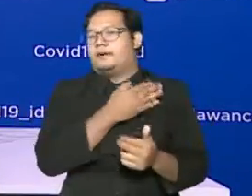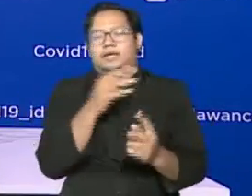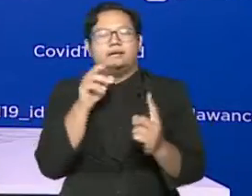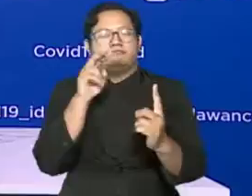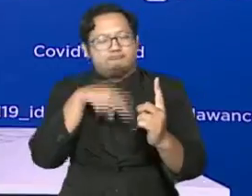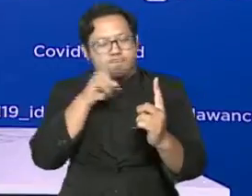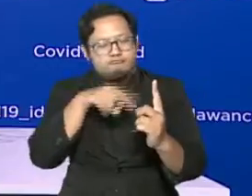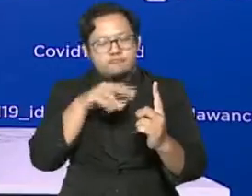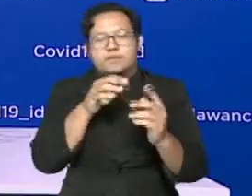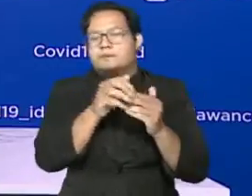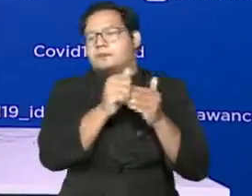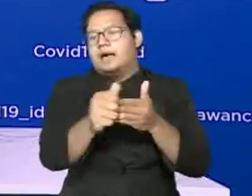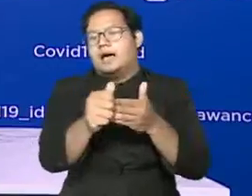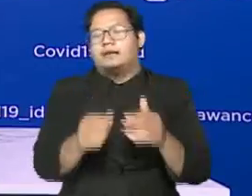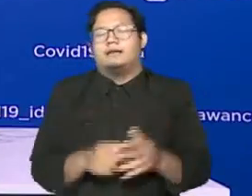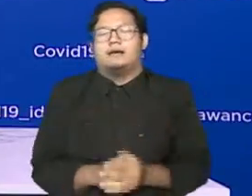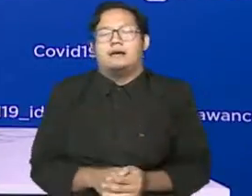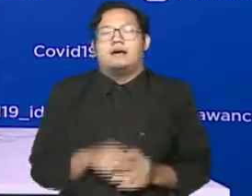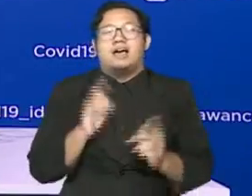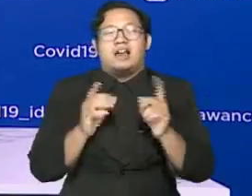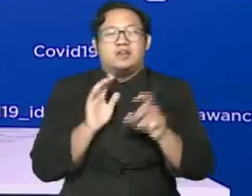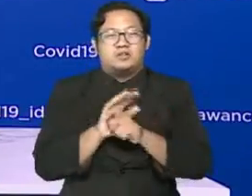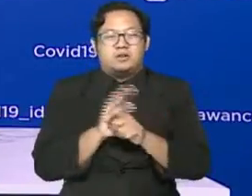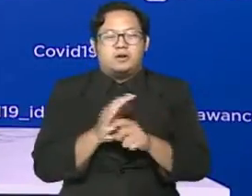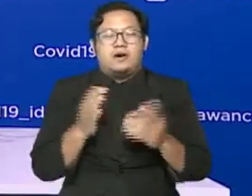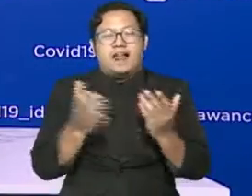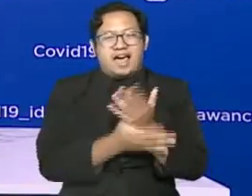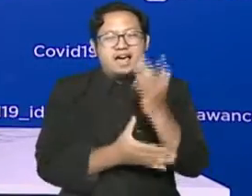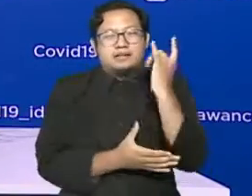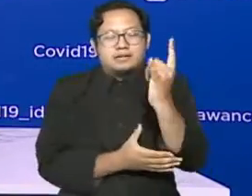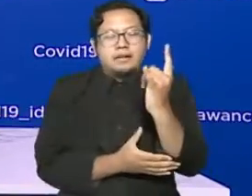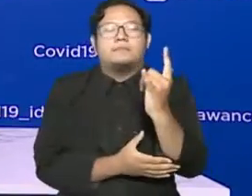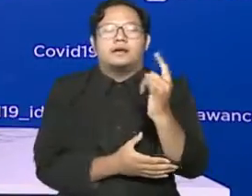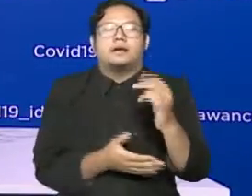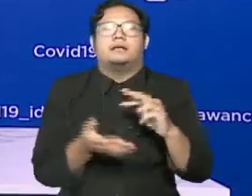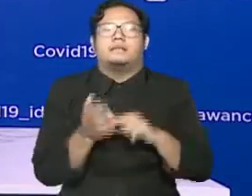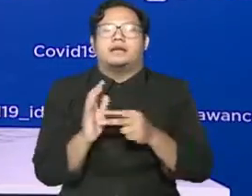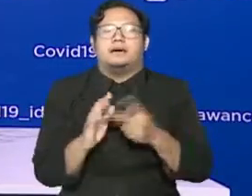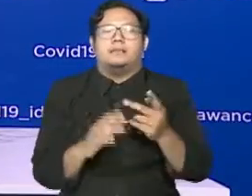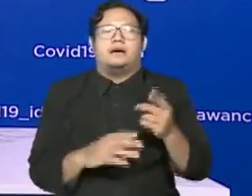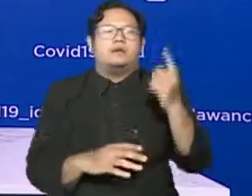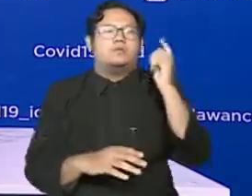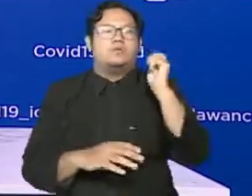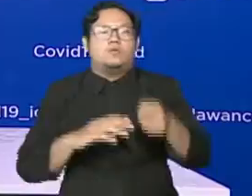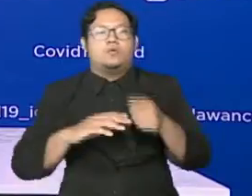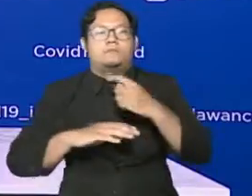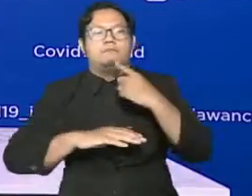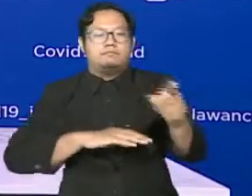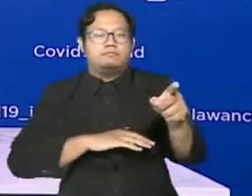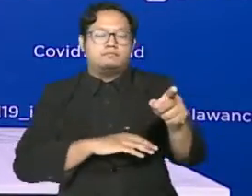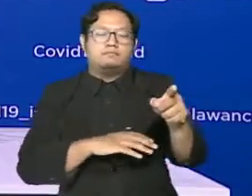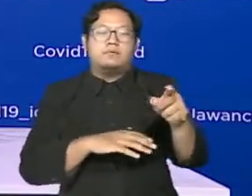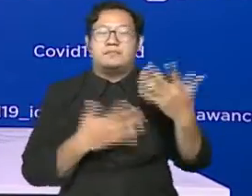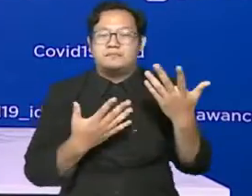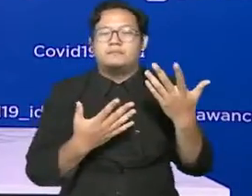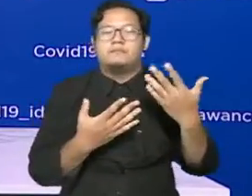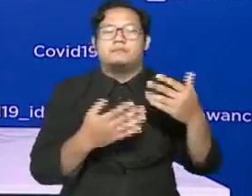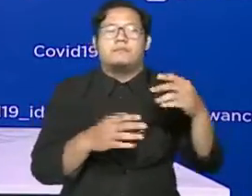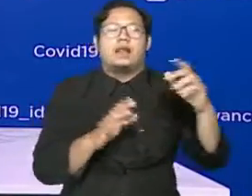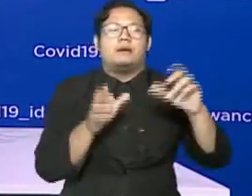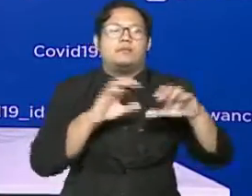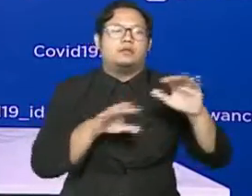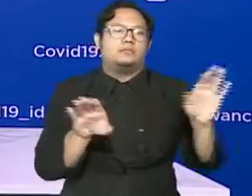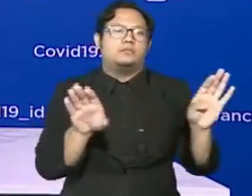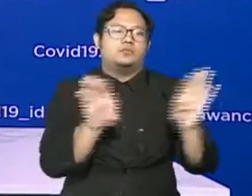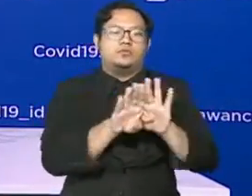apa Ball apabila masih tidak mengikuti aturan yang ditetapkan maka sanksi terakhir adalah penutupan laboratorium